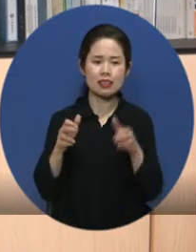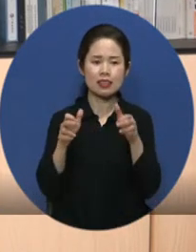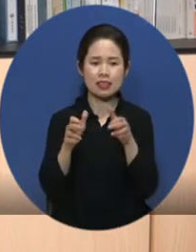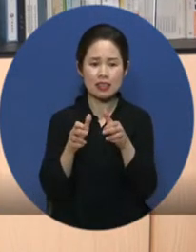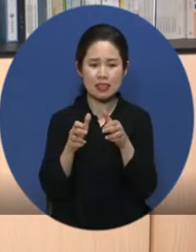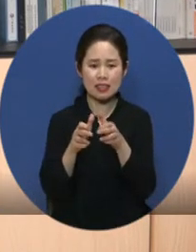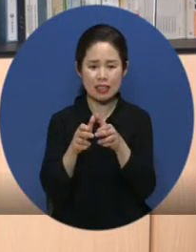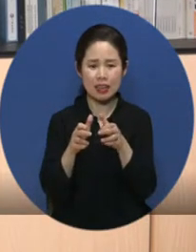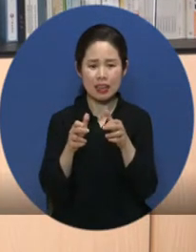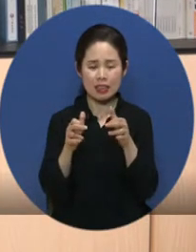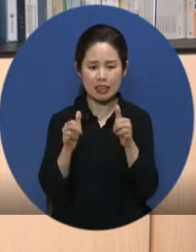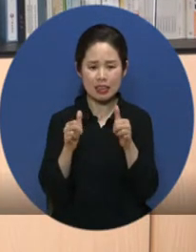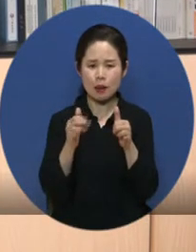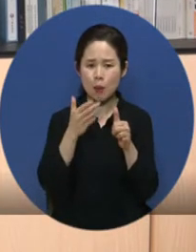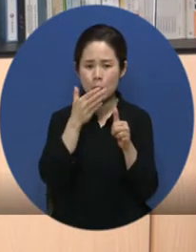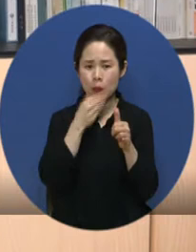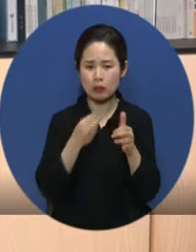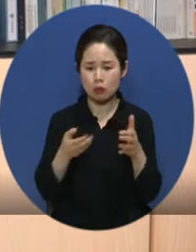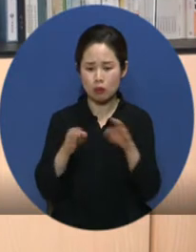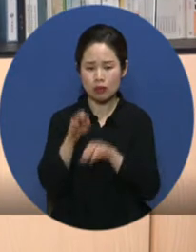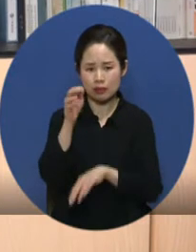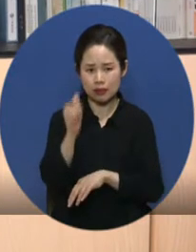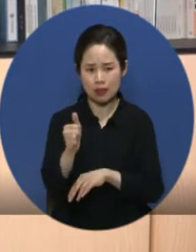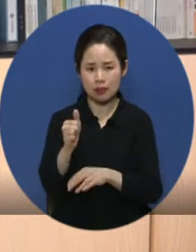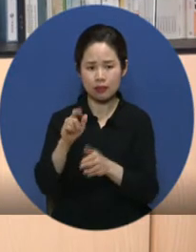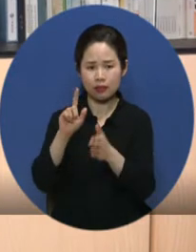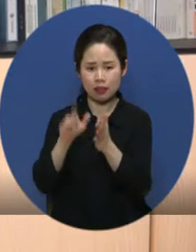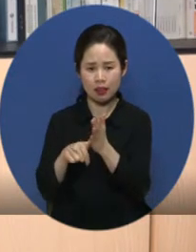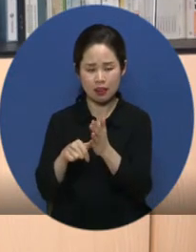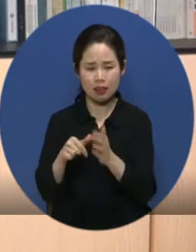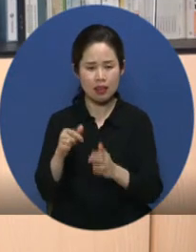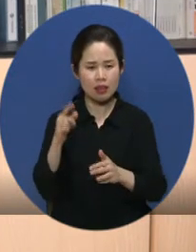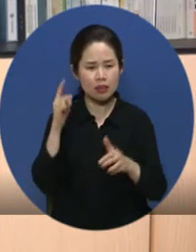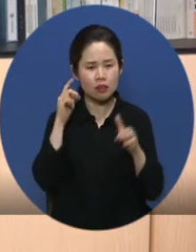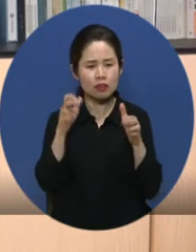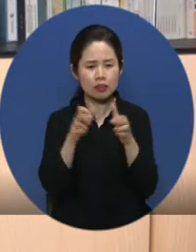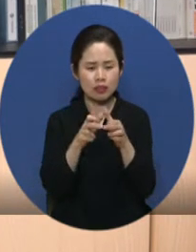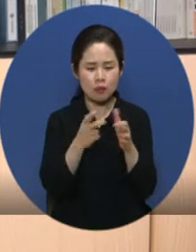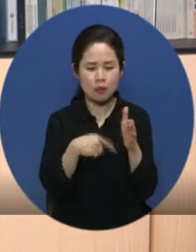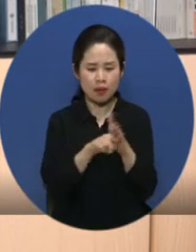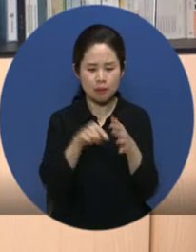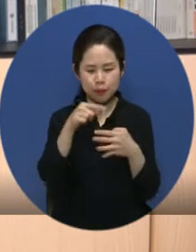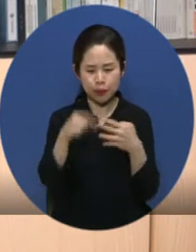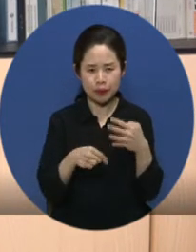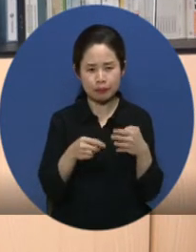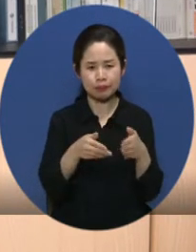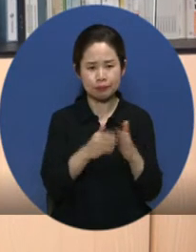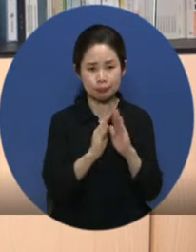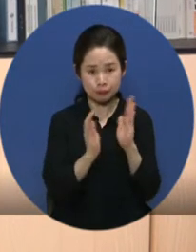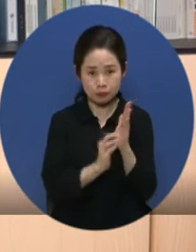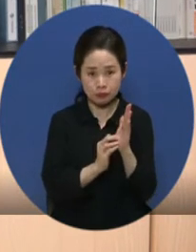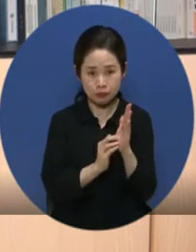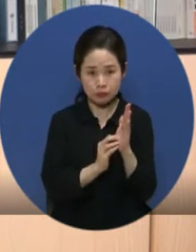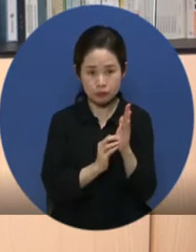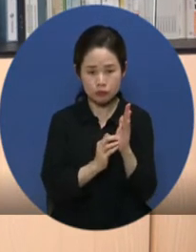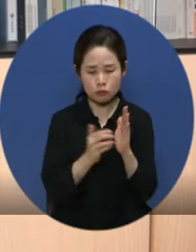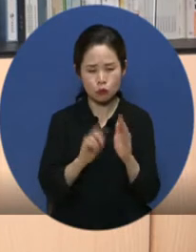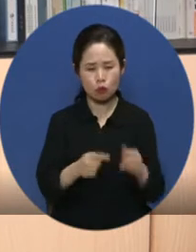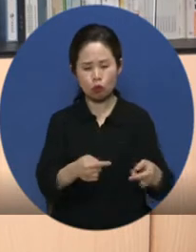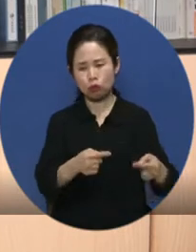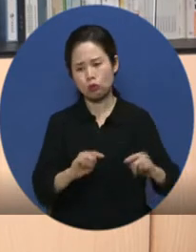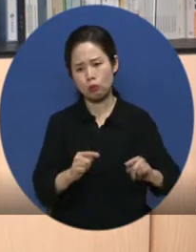하면서 청각장애인 프로그램을 개설을 했어요. 근데 이분들이 굉장히